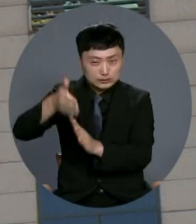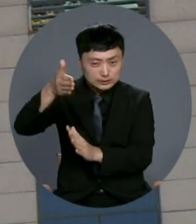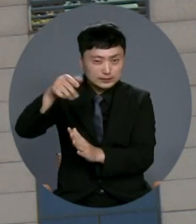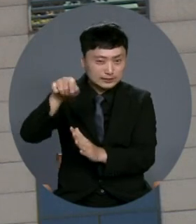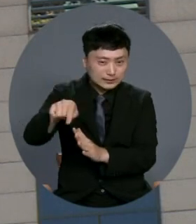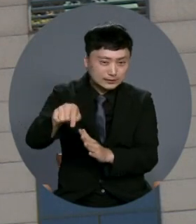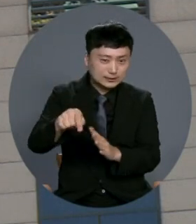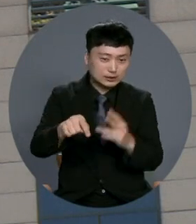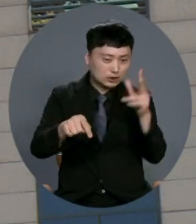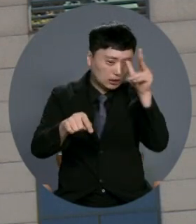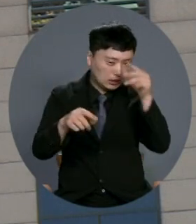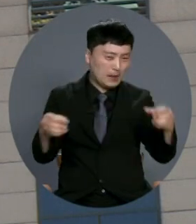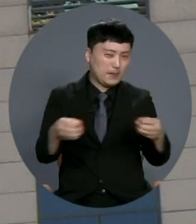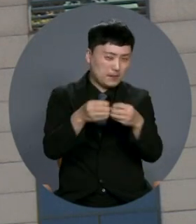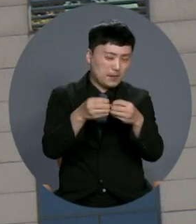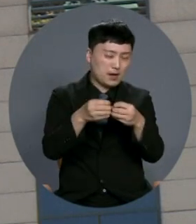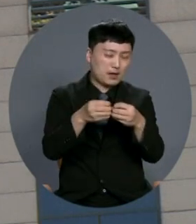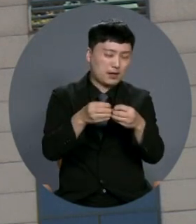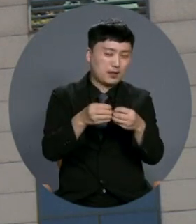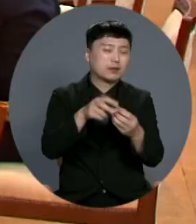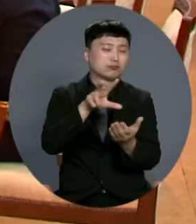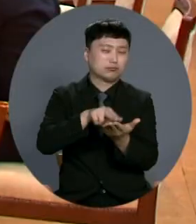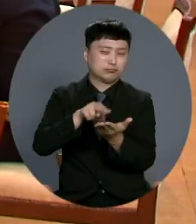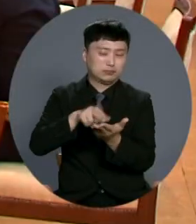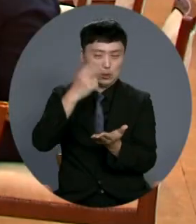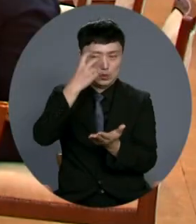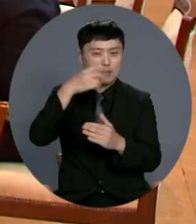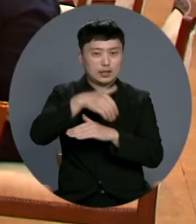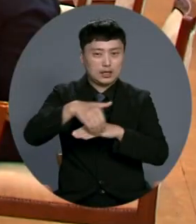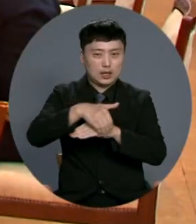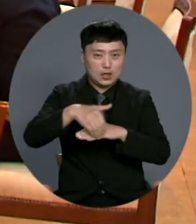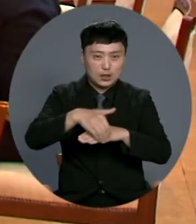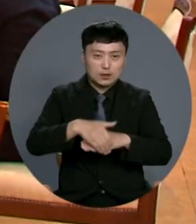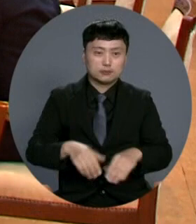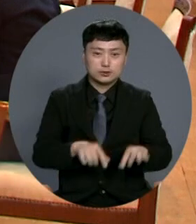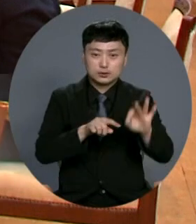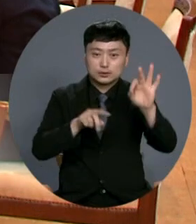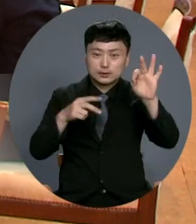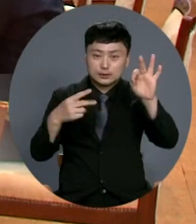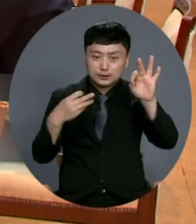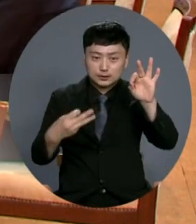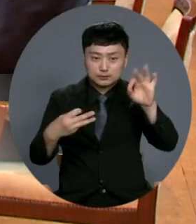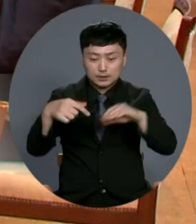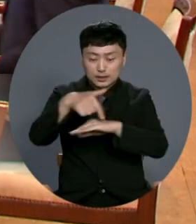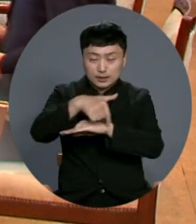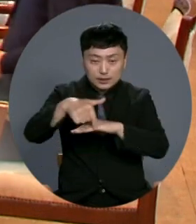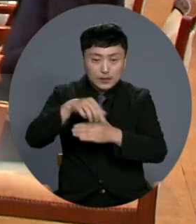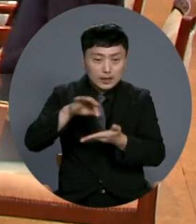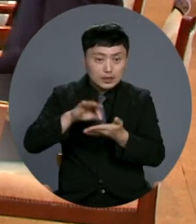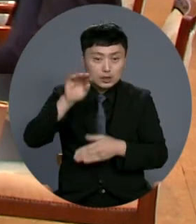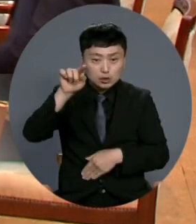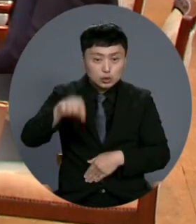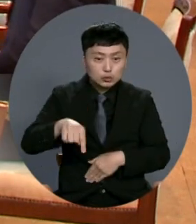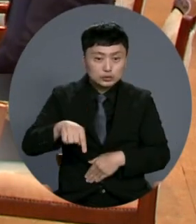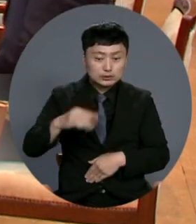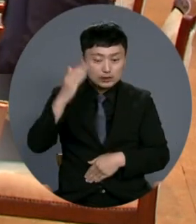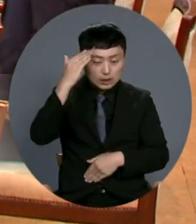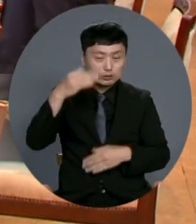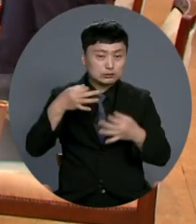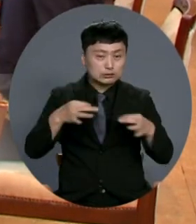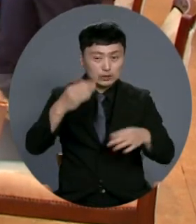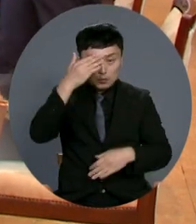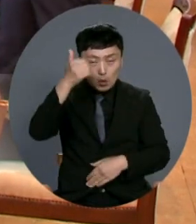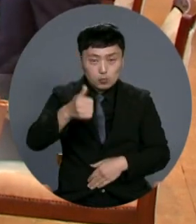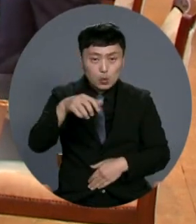주요 관심사 가운데 하나로 꼽힙니다. 오는 13일에는 기획재정위원회가 한국은행